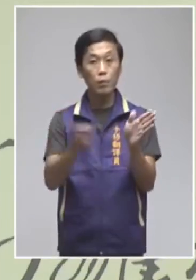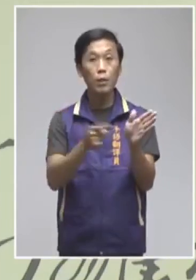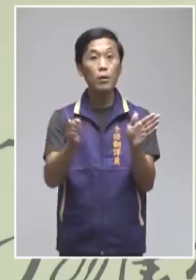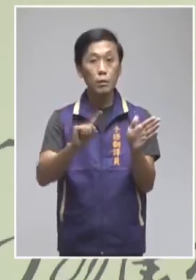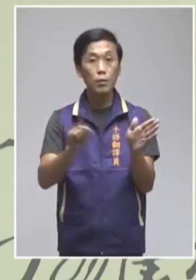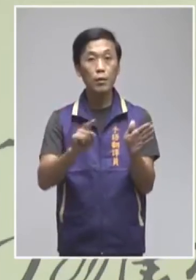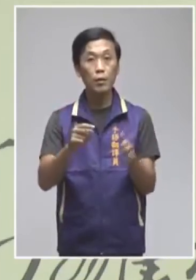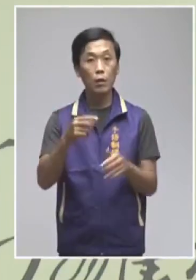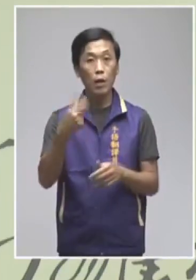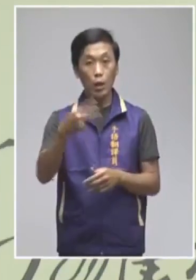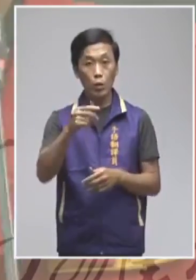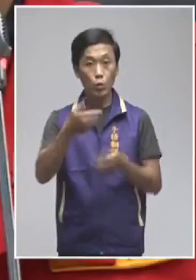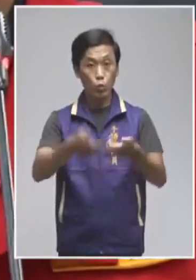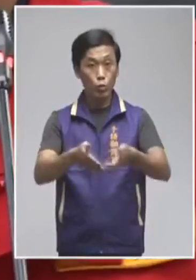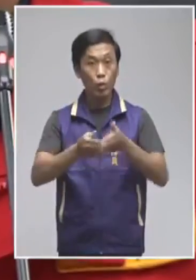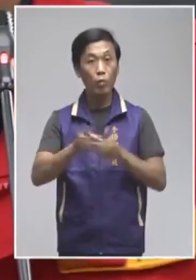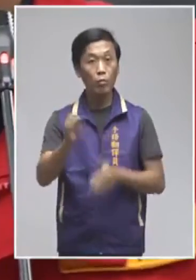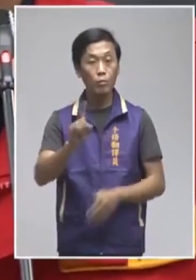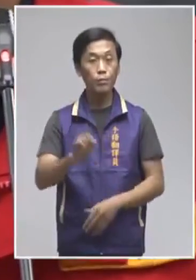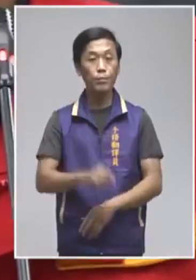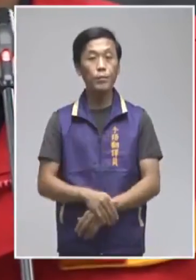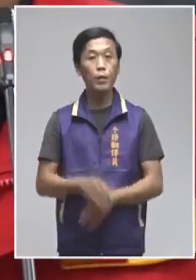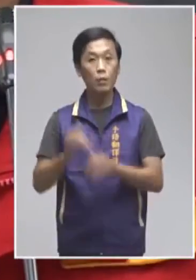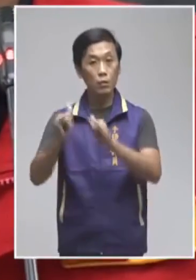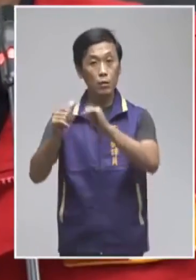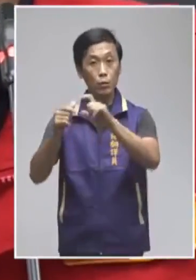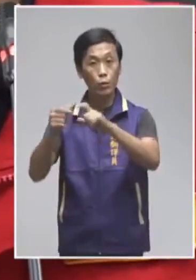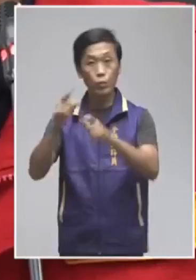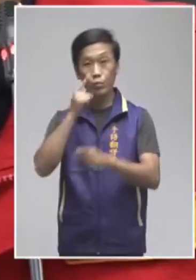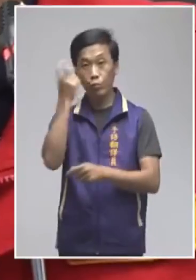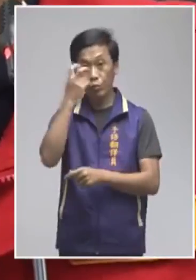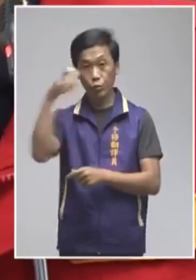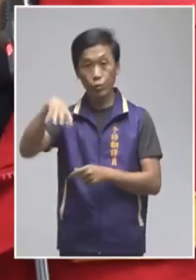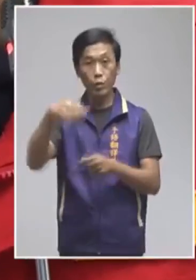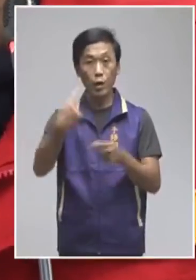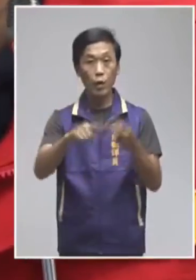好相关的防疫措施。记者庄佩高雄报道。